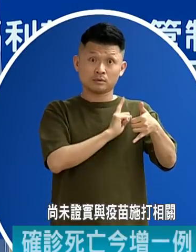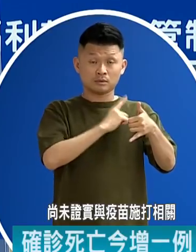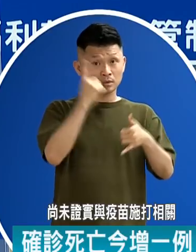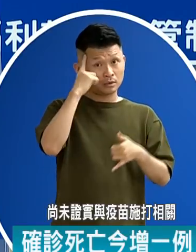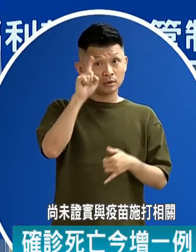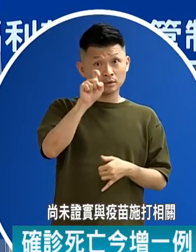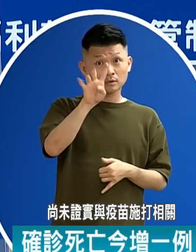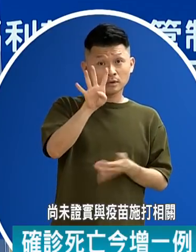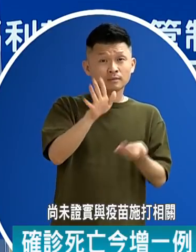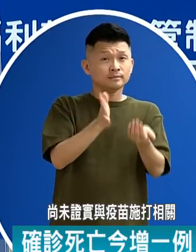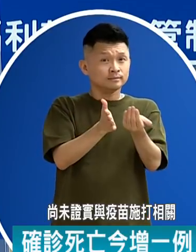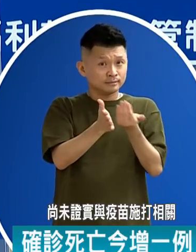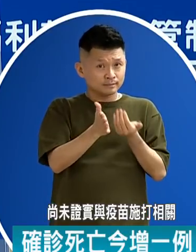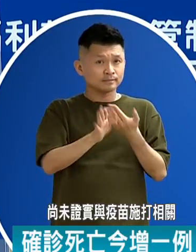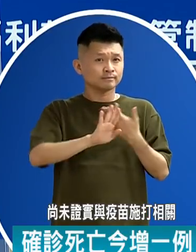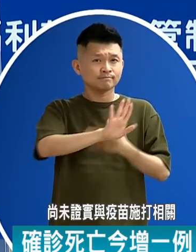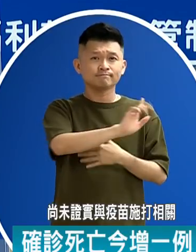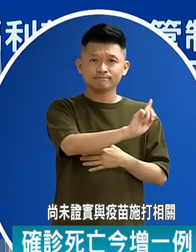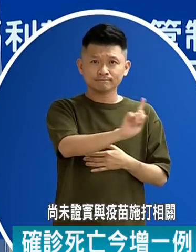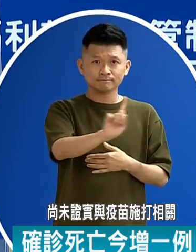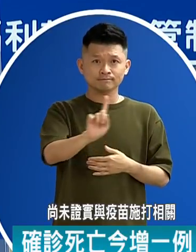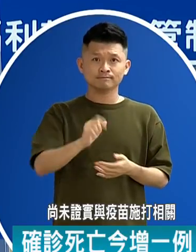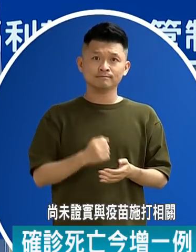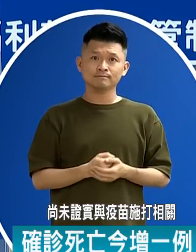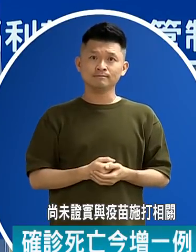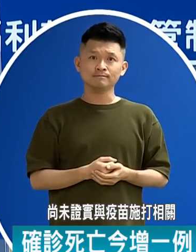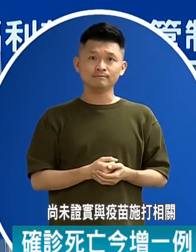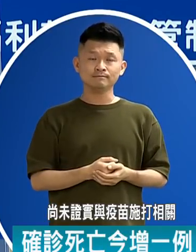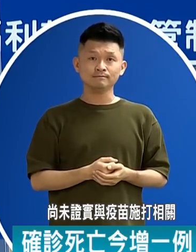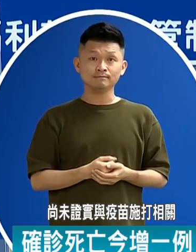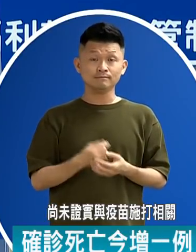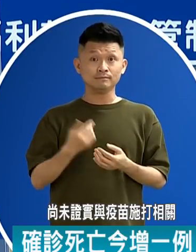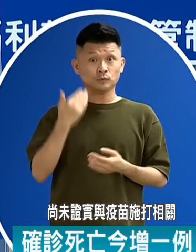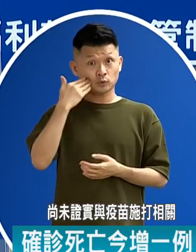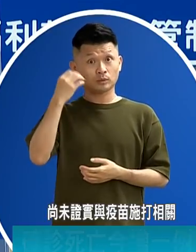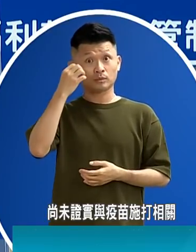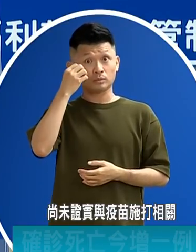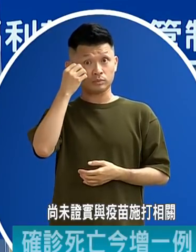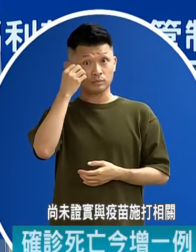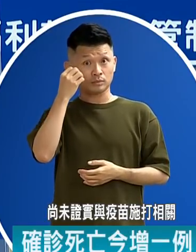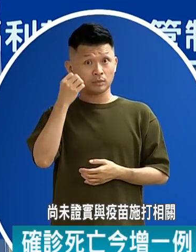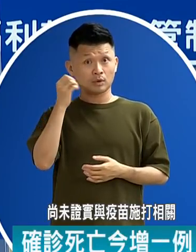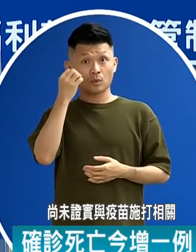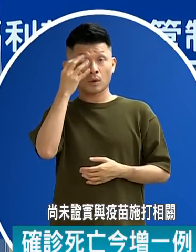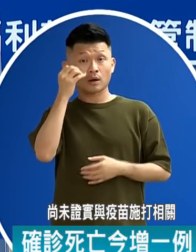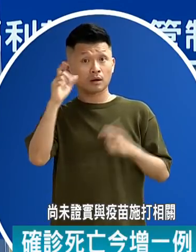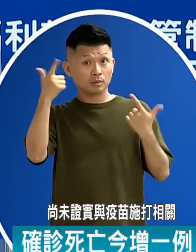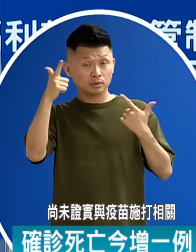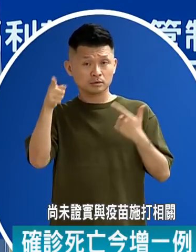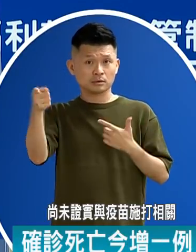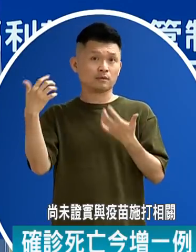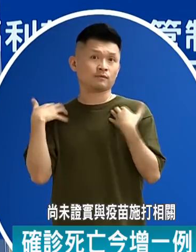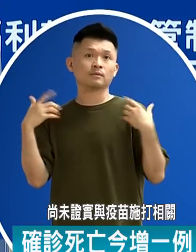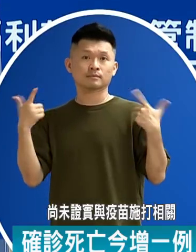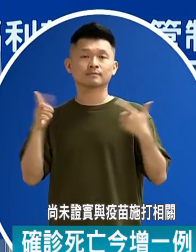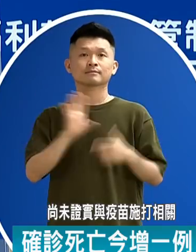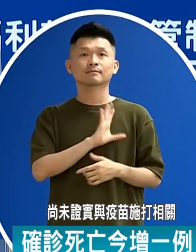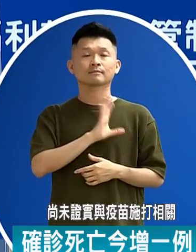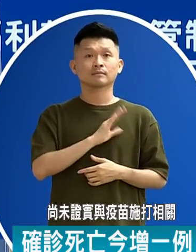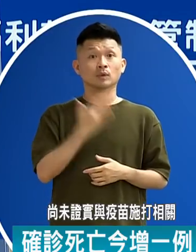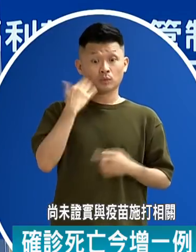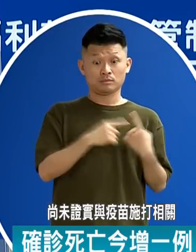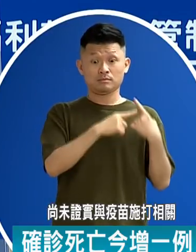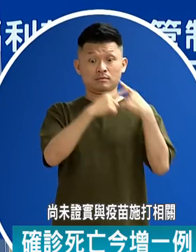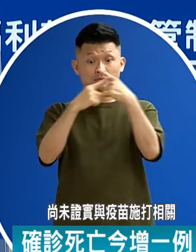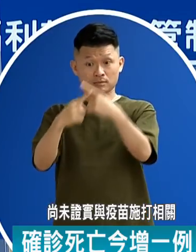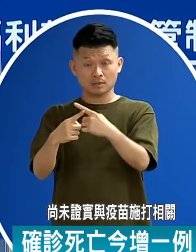14天以前怎么样啦，其他那个当然，好，你刚才如果是在花莲的话，那就不是花莲的一个职责，但是在当